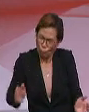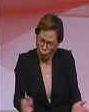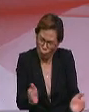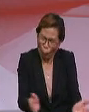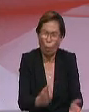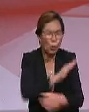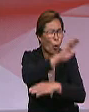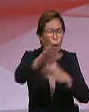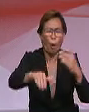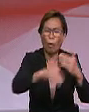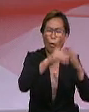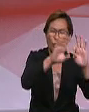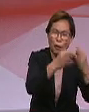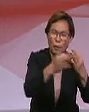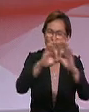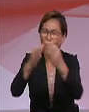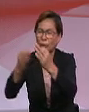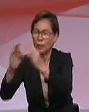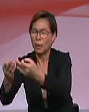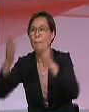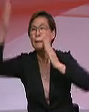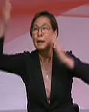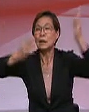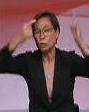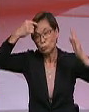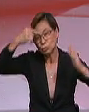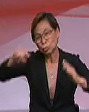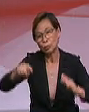setiap keluarga di Malaysia ini untuk